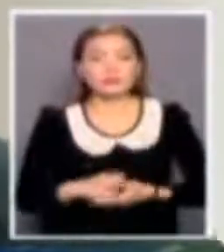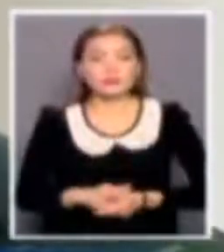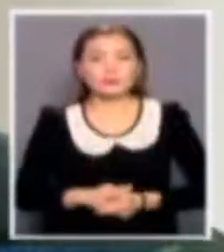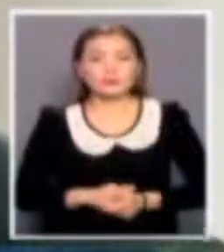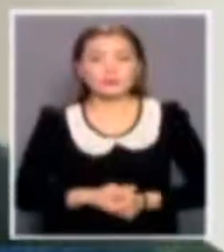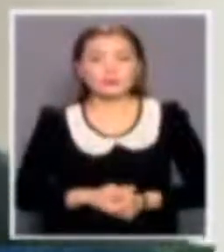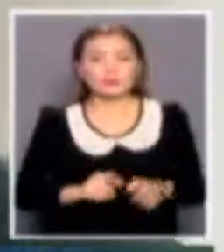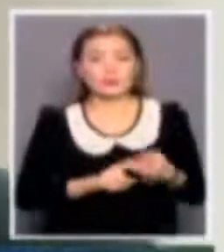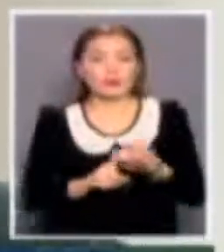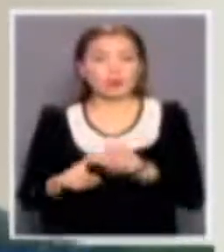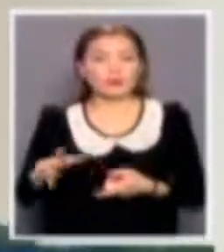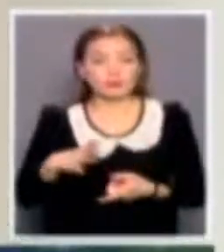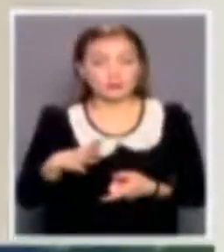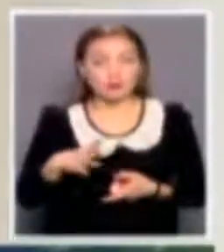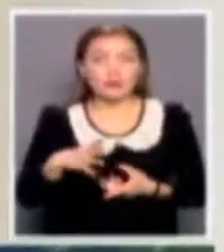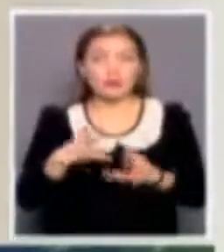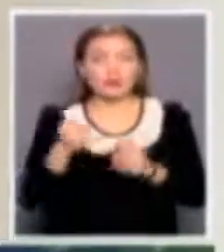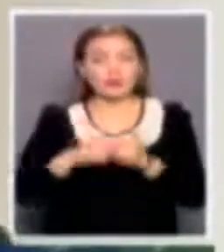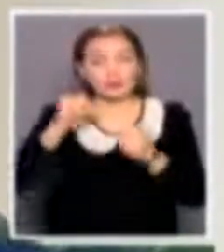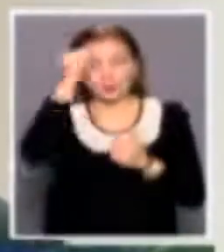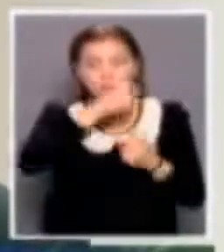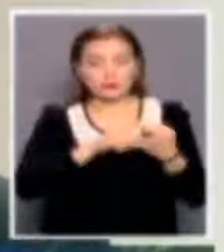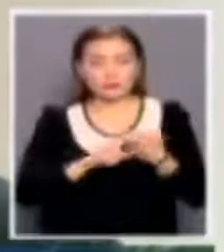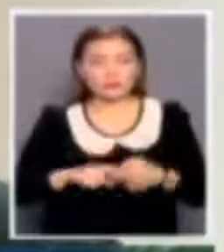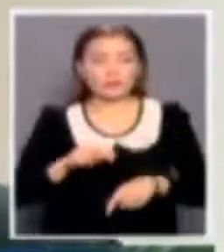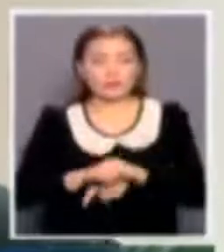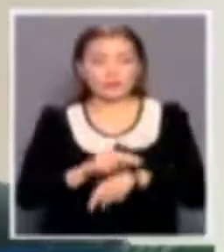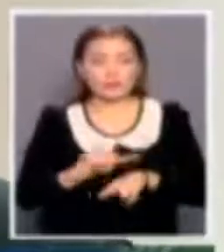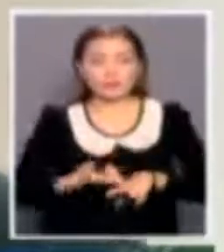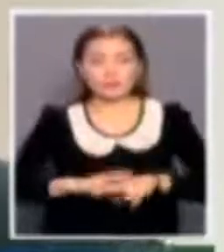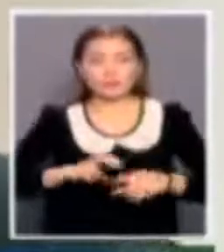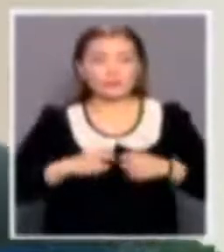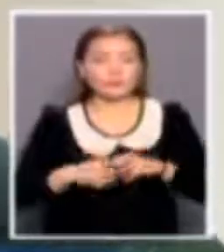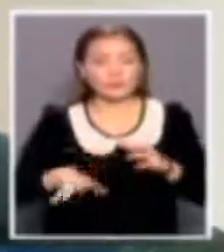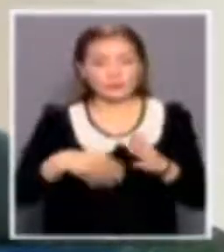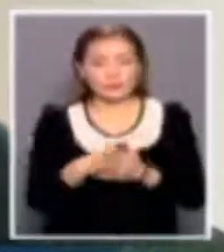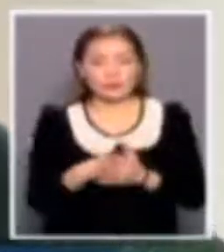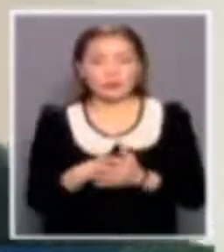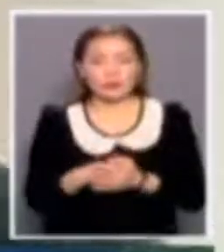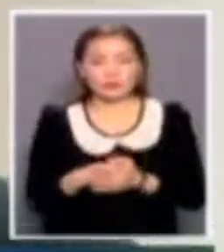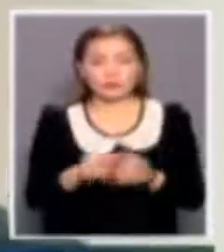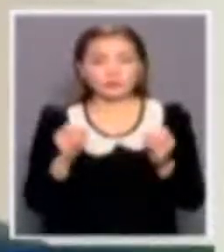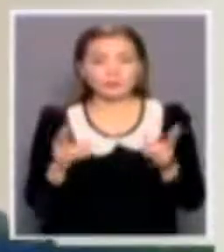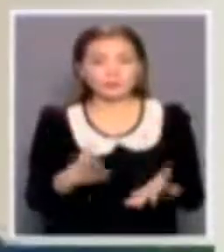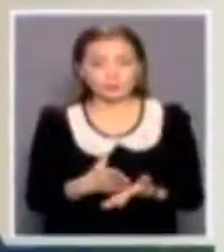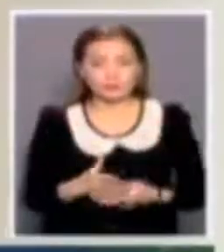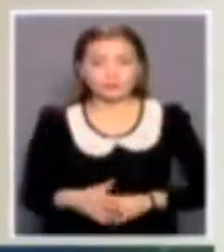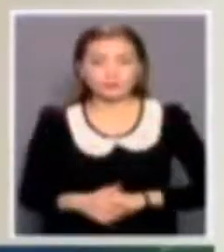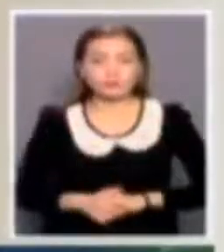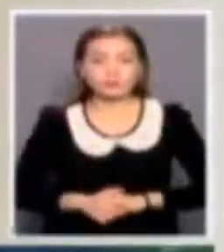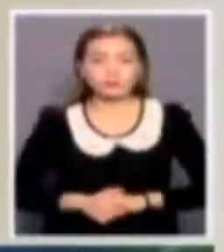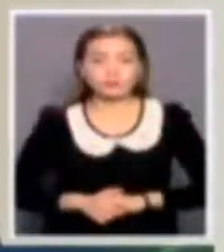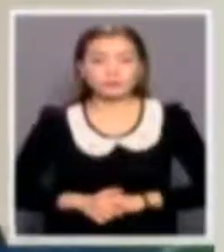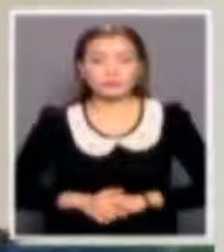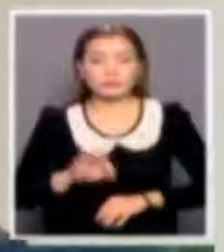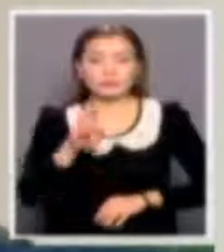Была пандемия, как вам известно, целый год боролись с пандемией. Сейчас эта проблема до сих пор, угроза имеется, существует. В связи